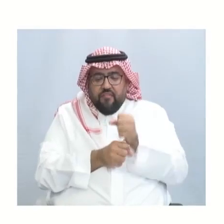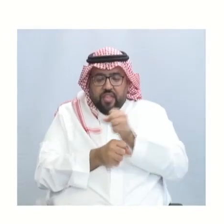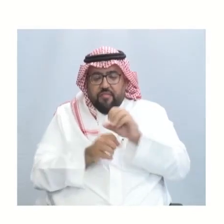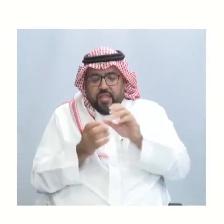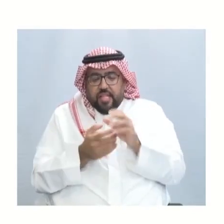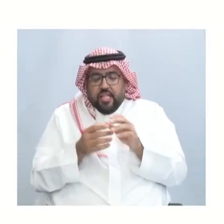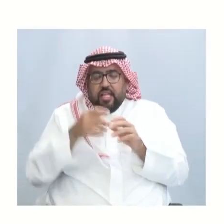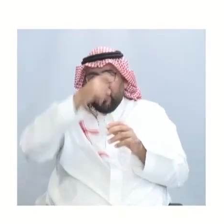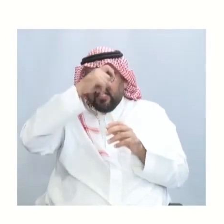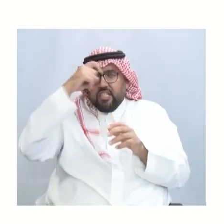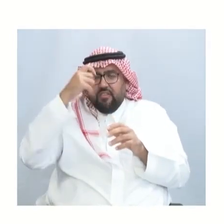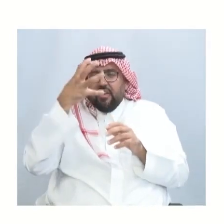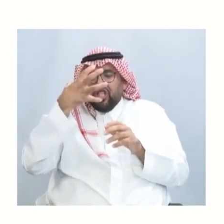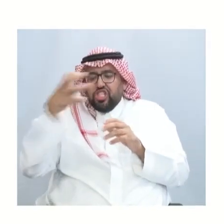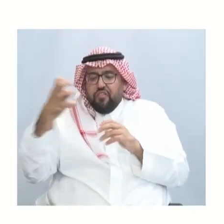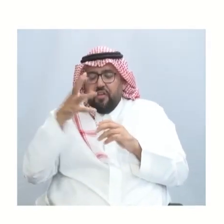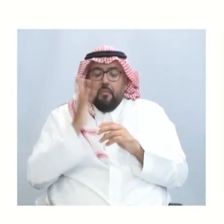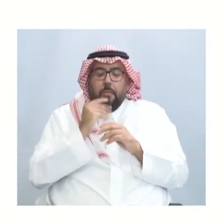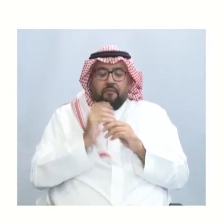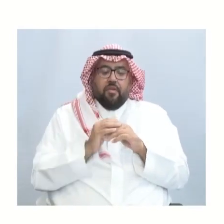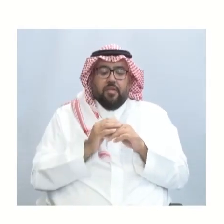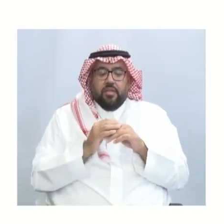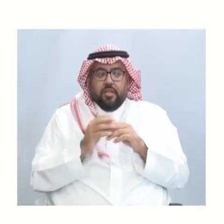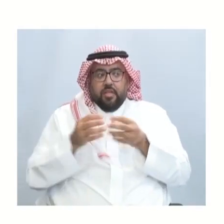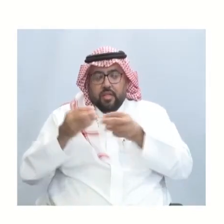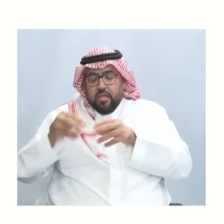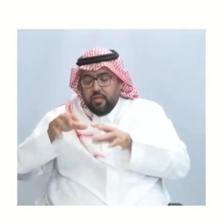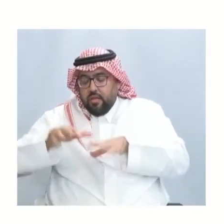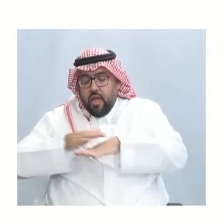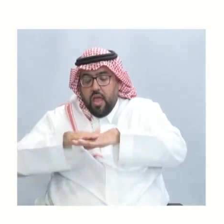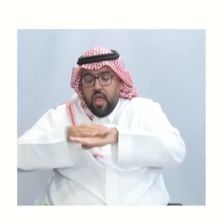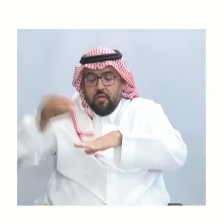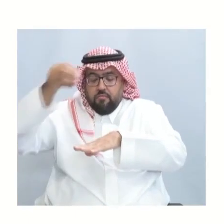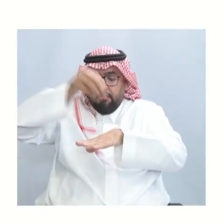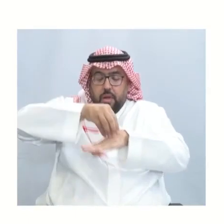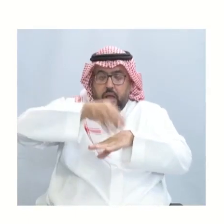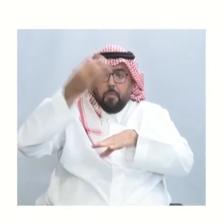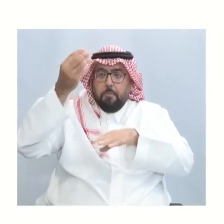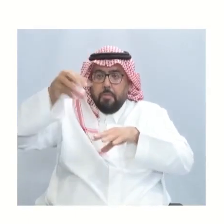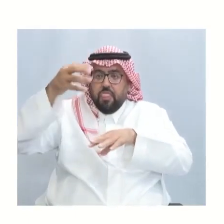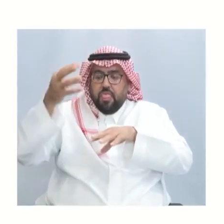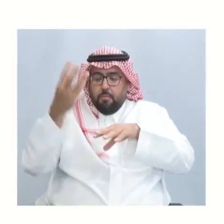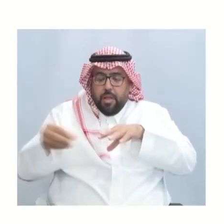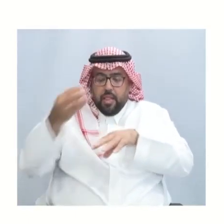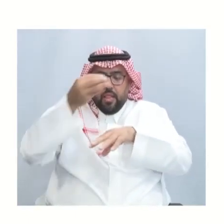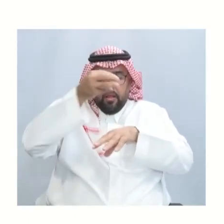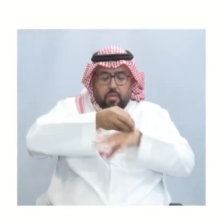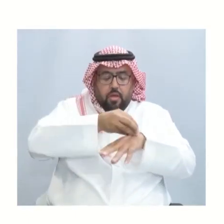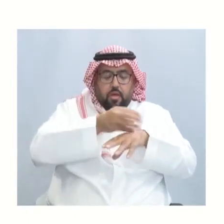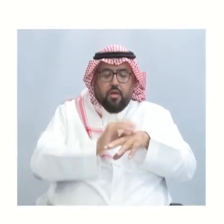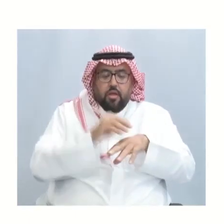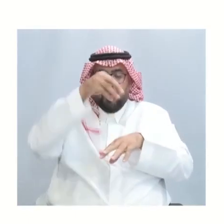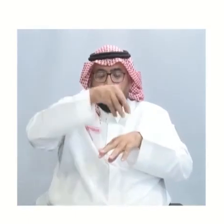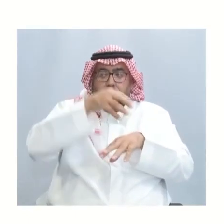من الجفاف لان البيوض توضع في اليابسه وبالتالي القشره الجلديه ساهمت في حمايه السوائل داخل هذه